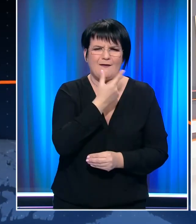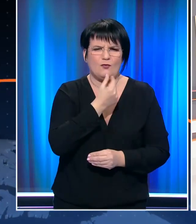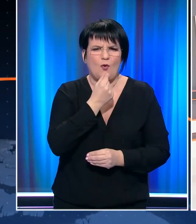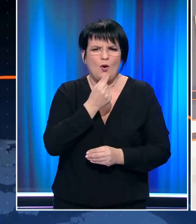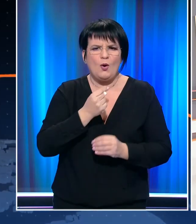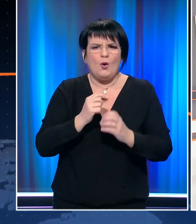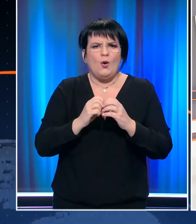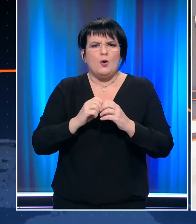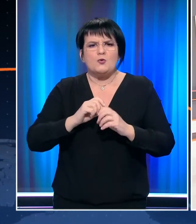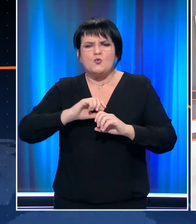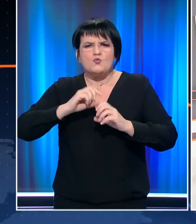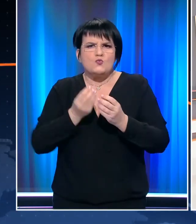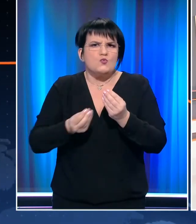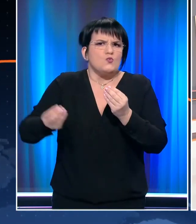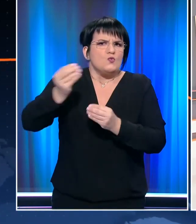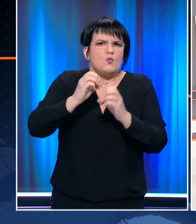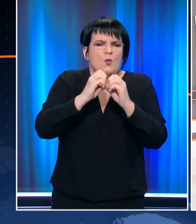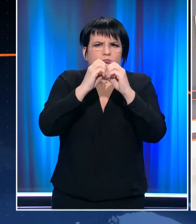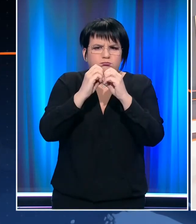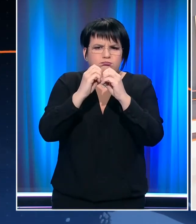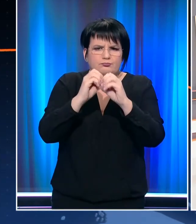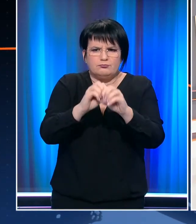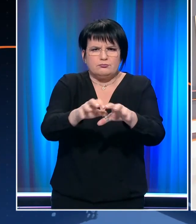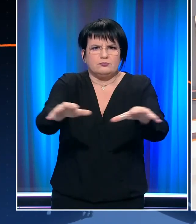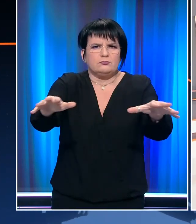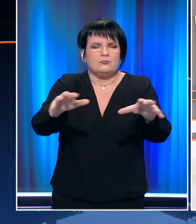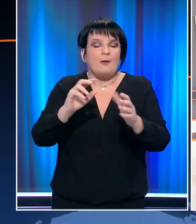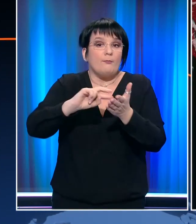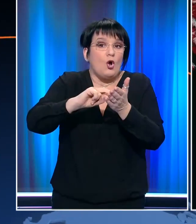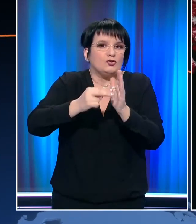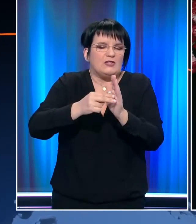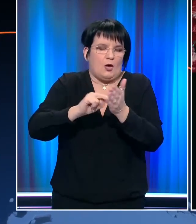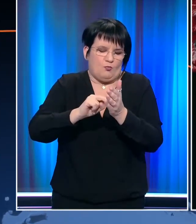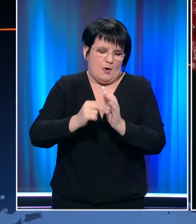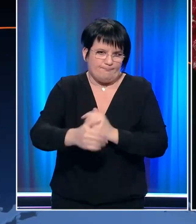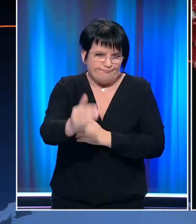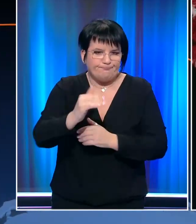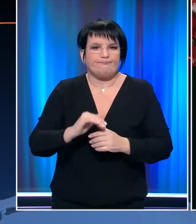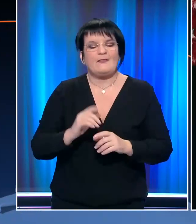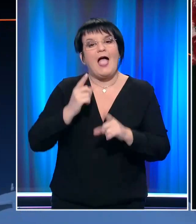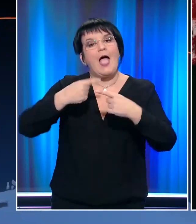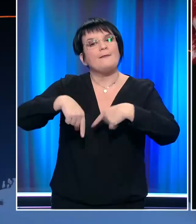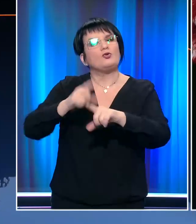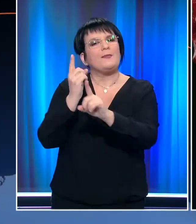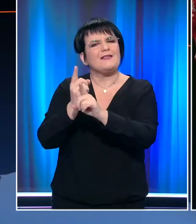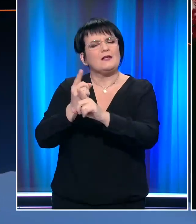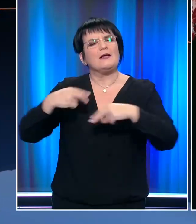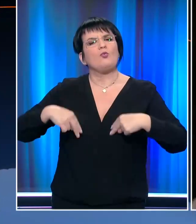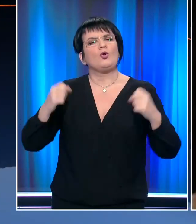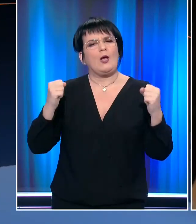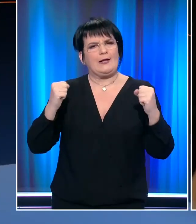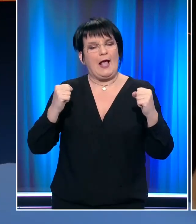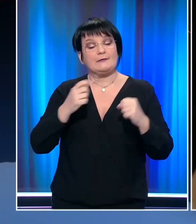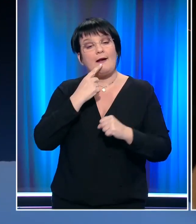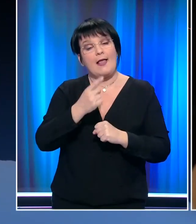δημιουργεί περισσότερους απογόνους. Άρα θα πρέπει να είμαστε πιο προσεκτικοί. Μετά από εισήγηση της Επιτροπής των Ειδικών του Υπουργείου Υγείας,